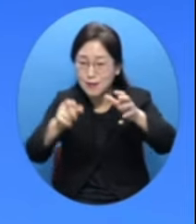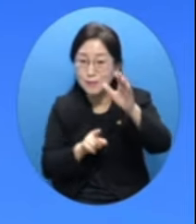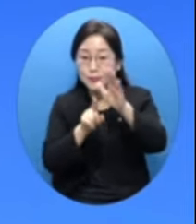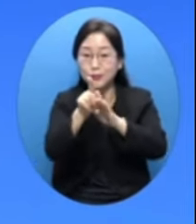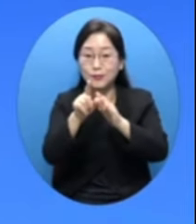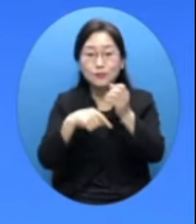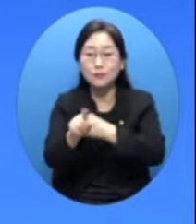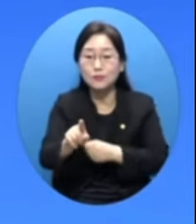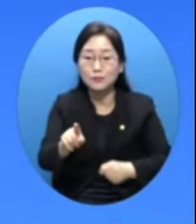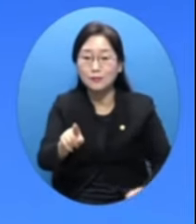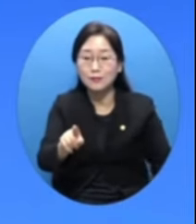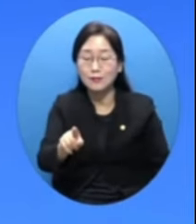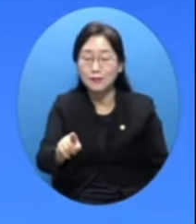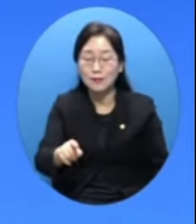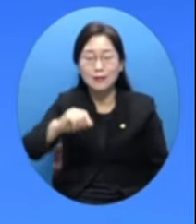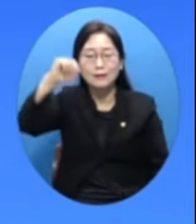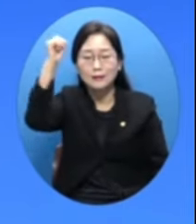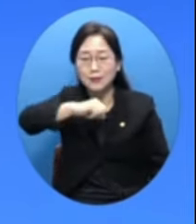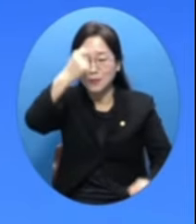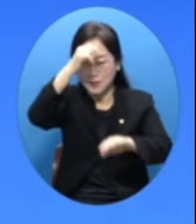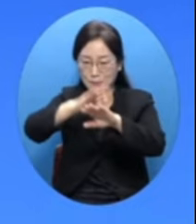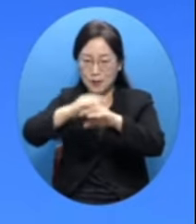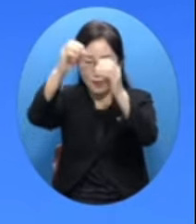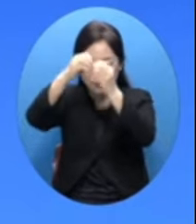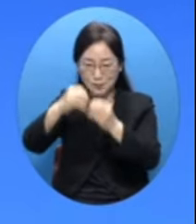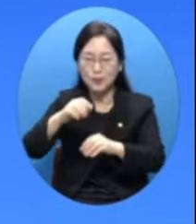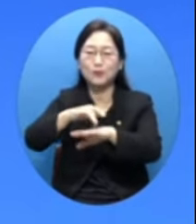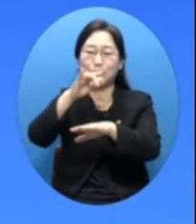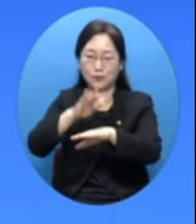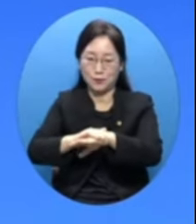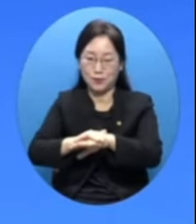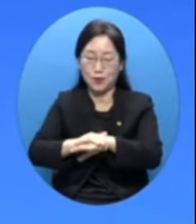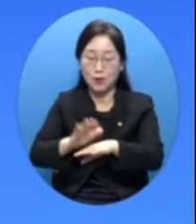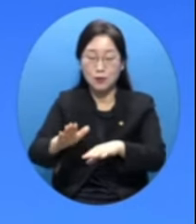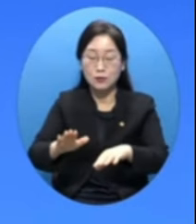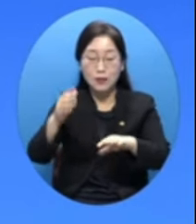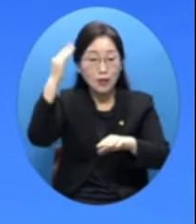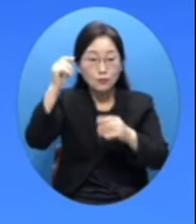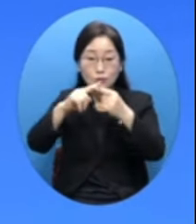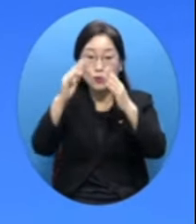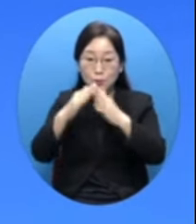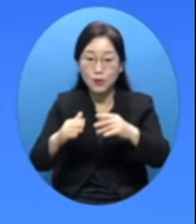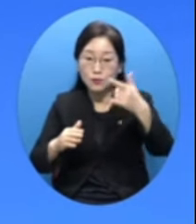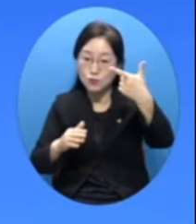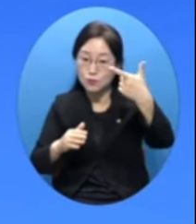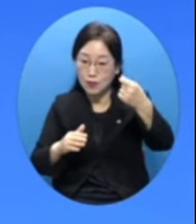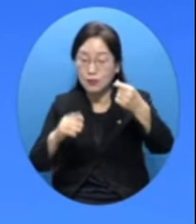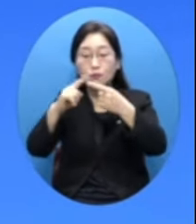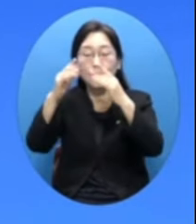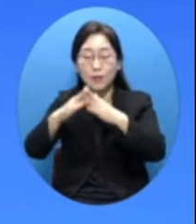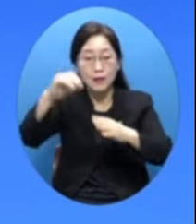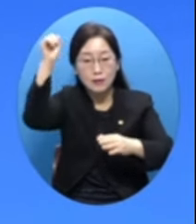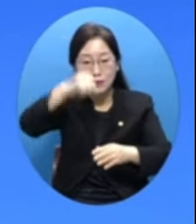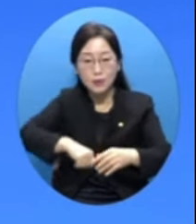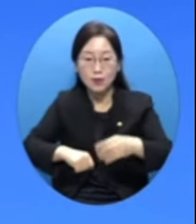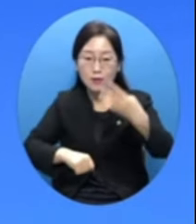것은 새벽기도의 전통입니다. 한국의 6만 교회가 지금도 새벽 4시 반, 5시, 5시 반이